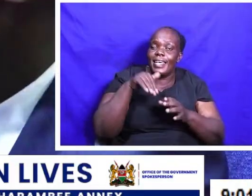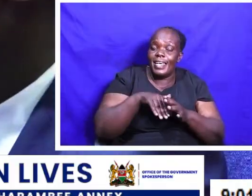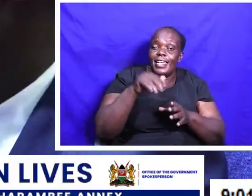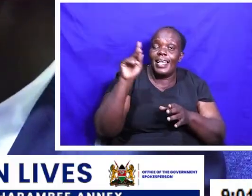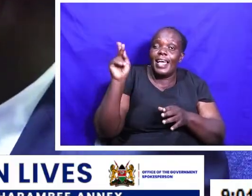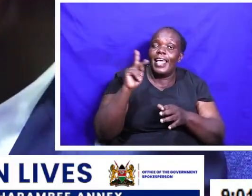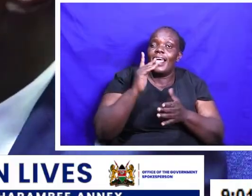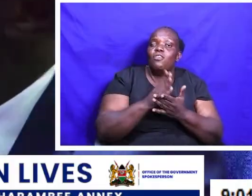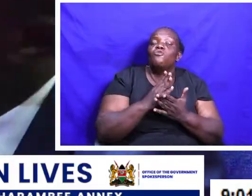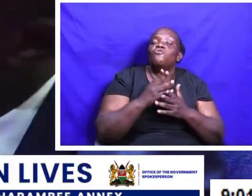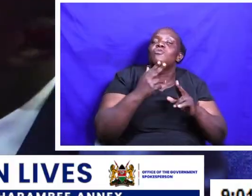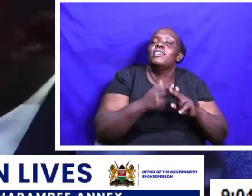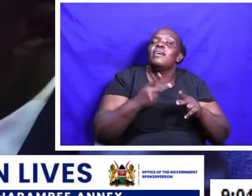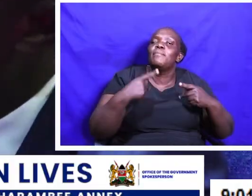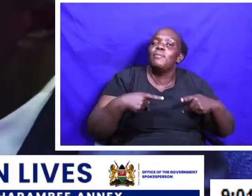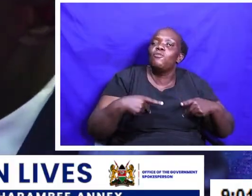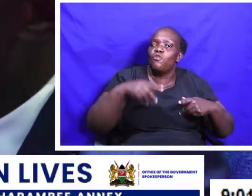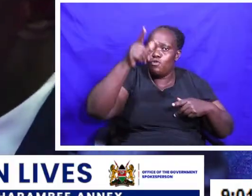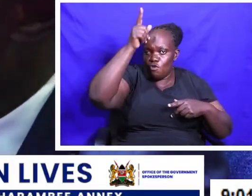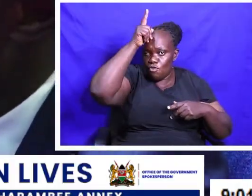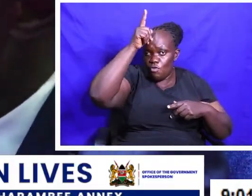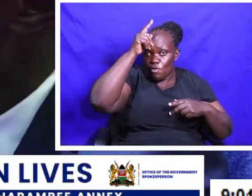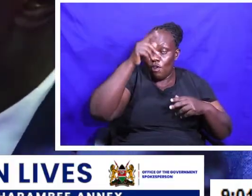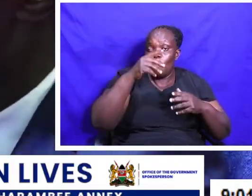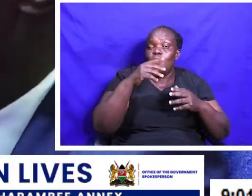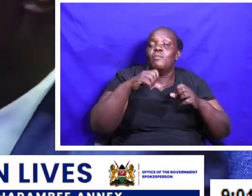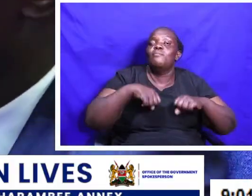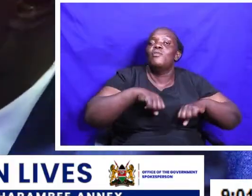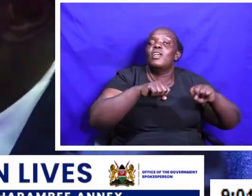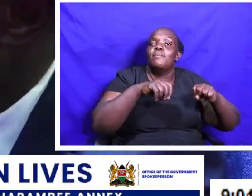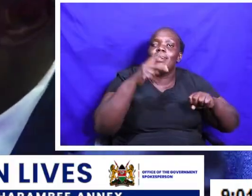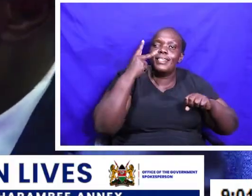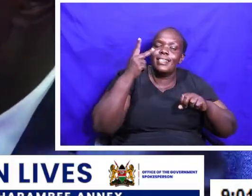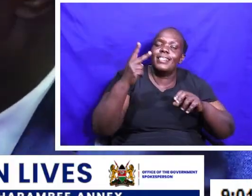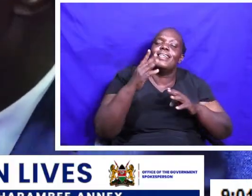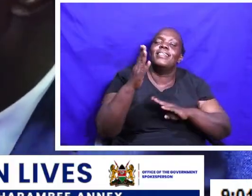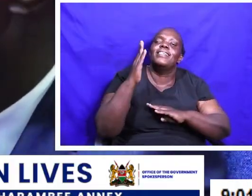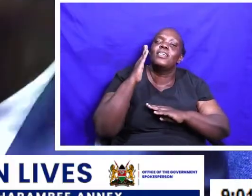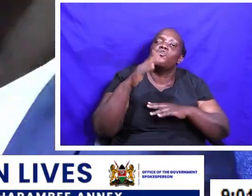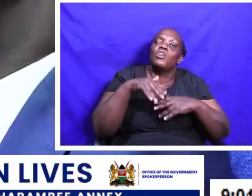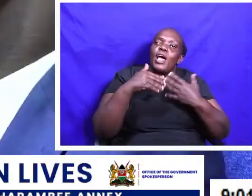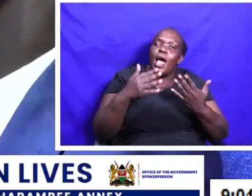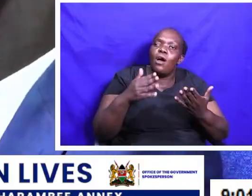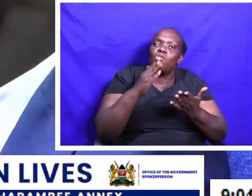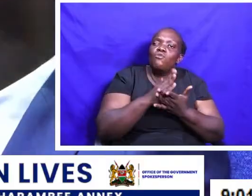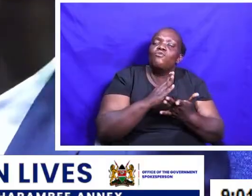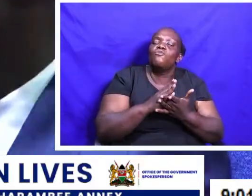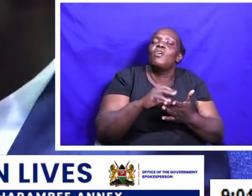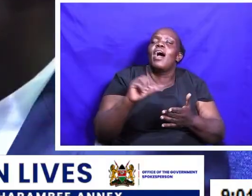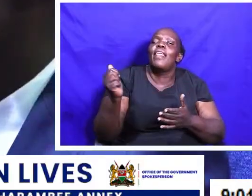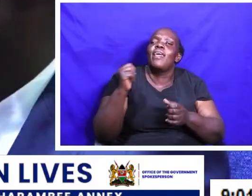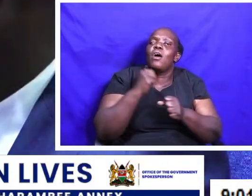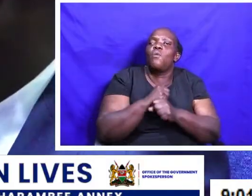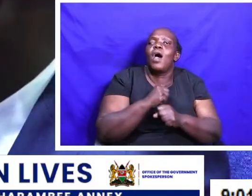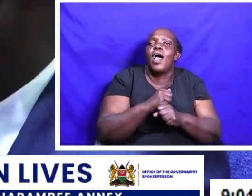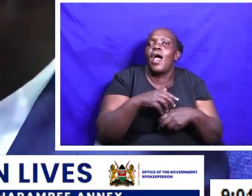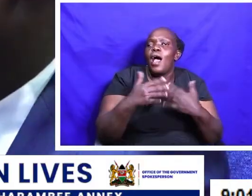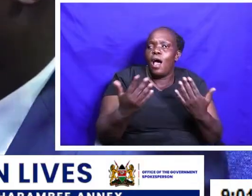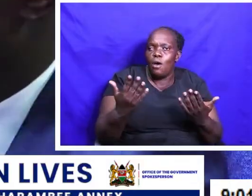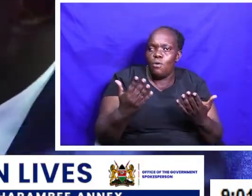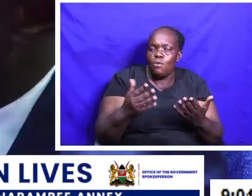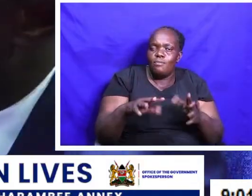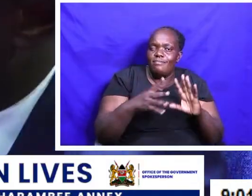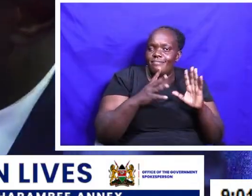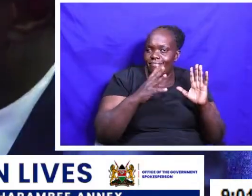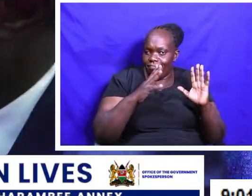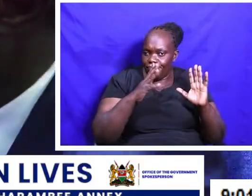katika Kenya hii kukaa na ule mtu wa chini kabisa wa bodaboda, kuangalia maneno yake ya usalama, kuangalia wale ma-PSS wengine ambao wamekuwa.